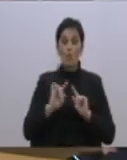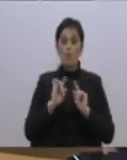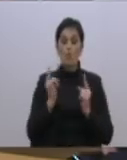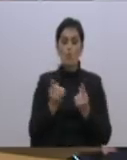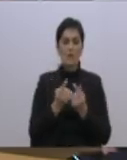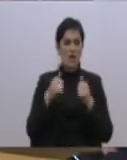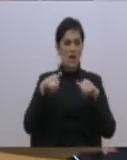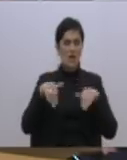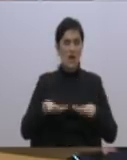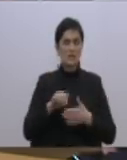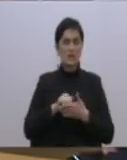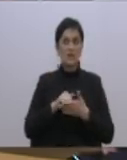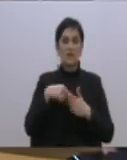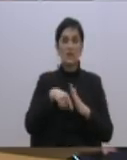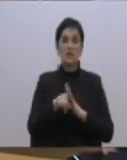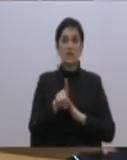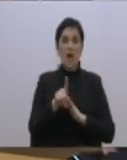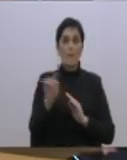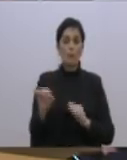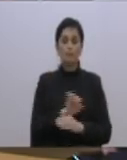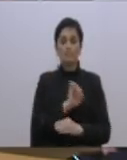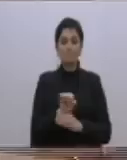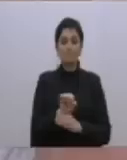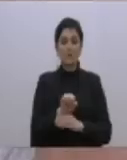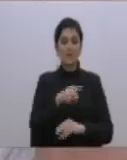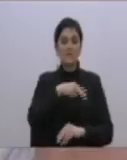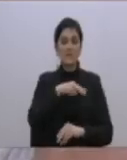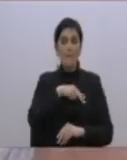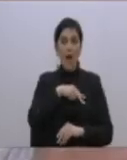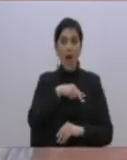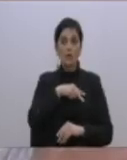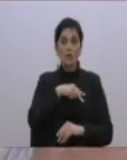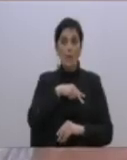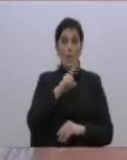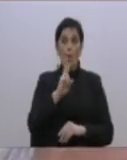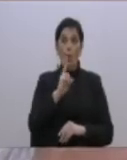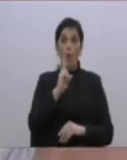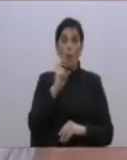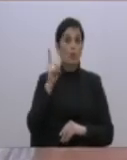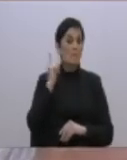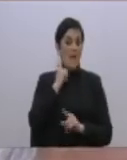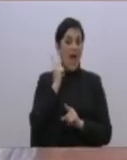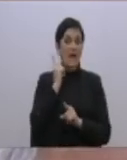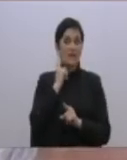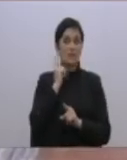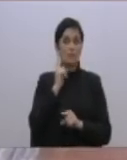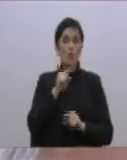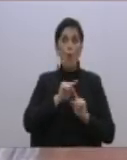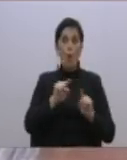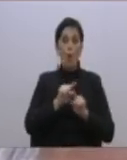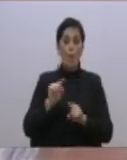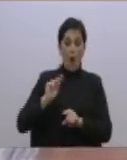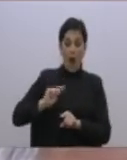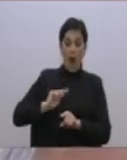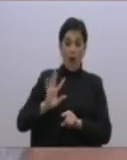gadaç patilebiz gamo, Paralizebam teli sa parlamento mushaobis. Teli ori tseli mesmis tkuengarom opozitsia ar mushaobsoda.